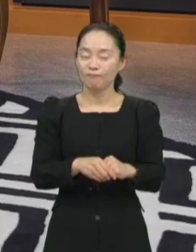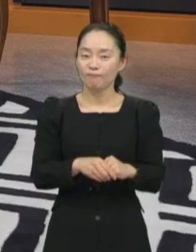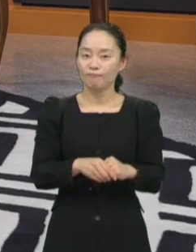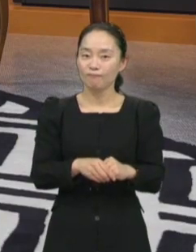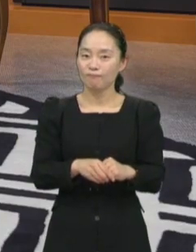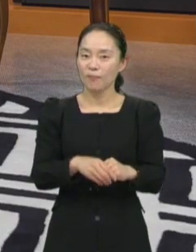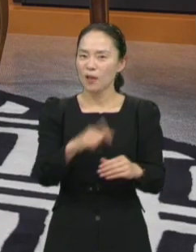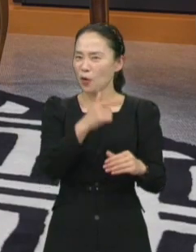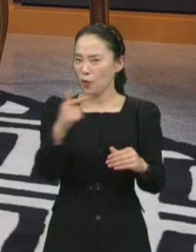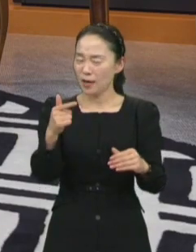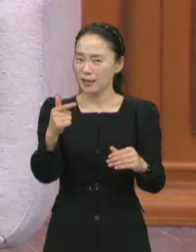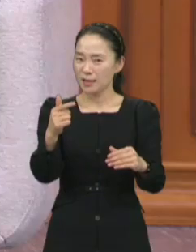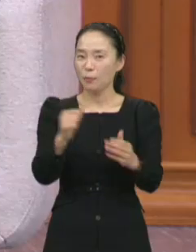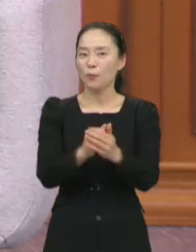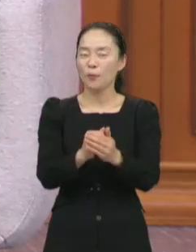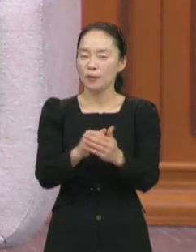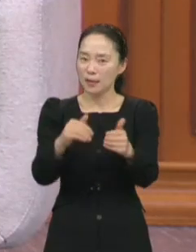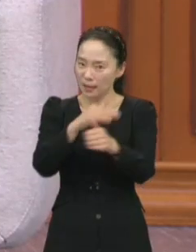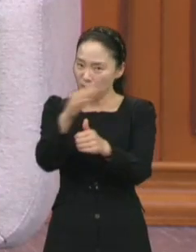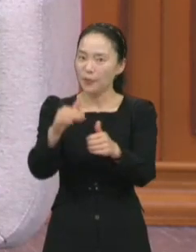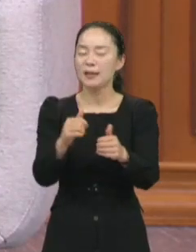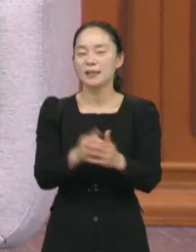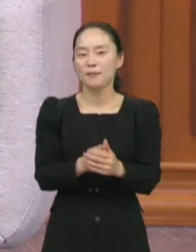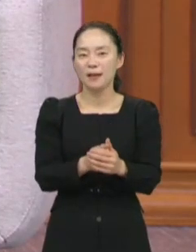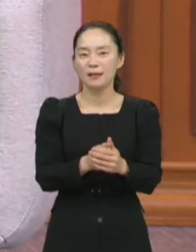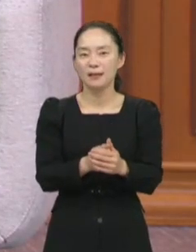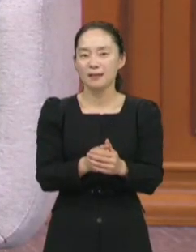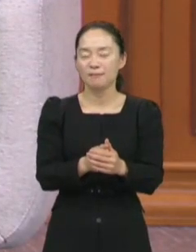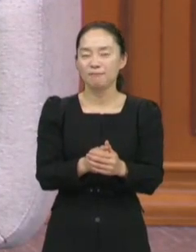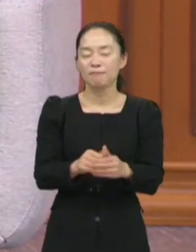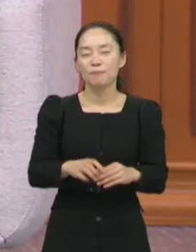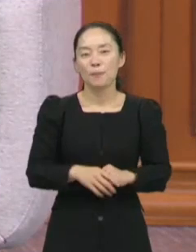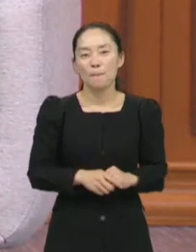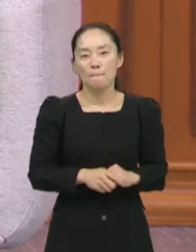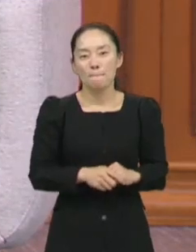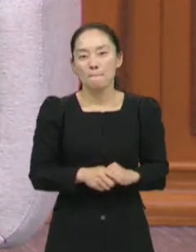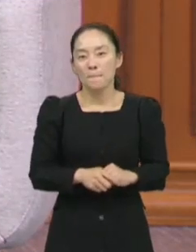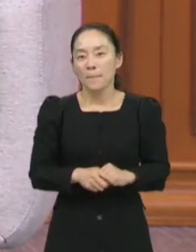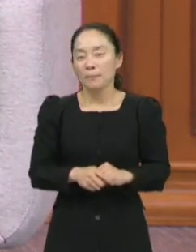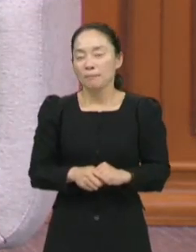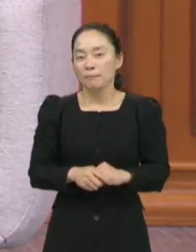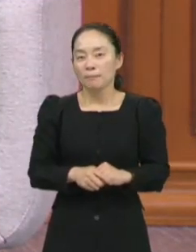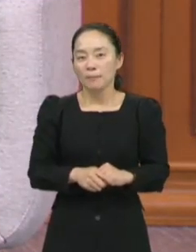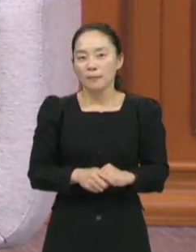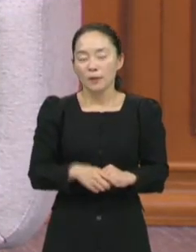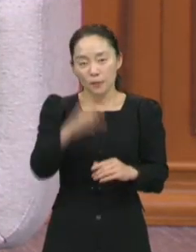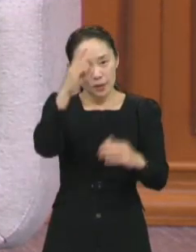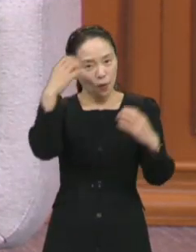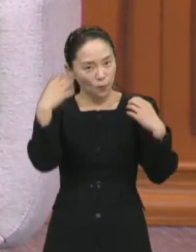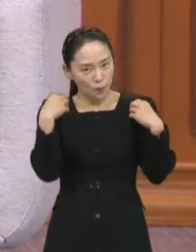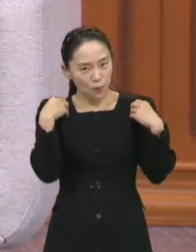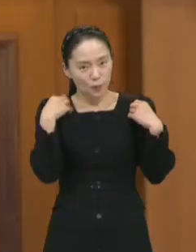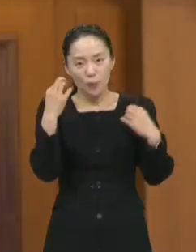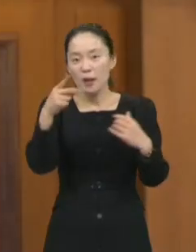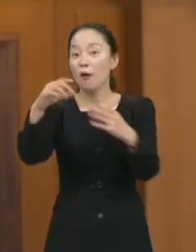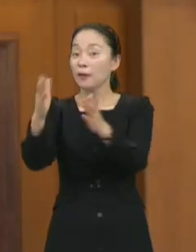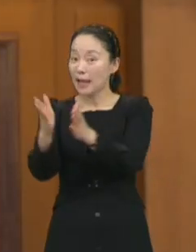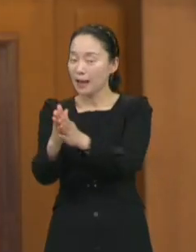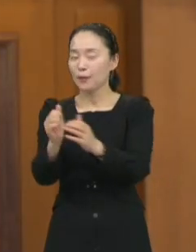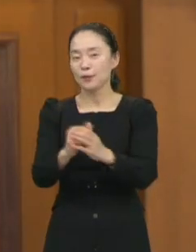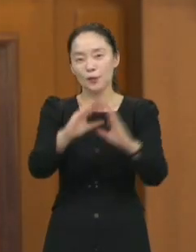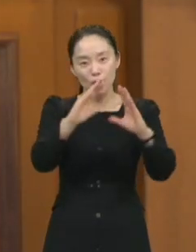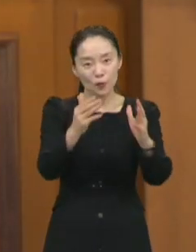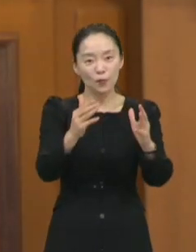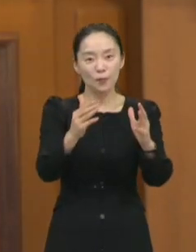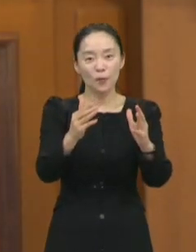가지 변수들이 있습니다 바람도 있고 구도도 있고 또 저희들은 정부 여당으로서 민생에